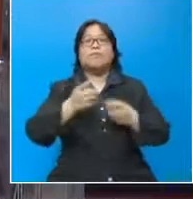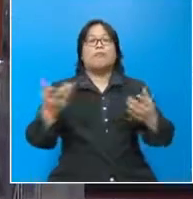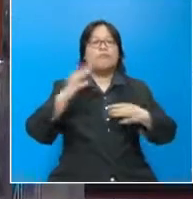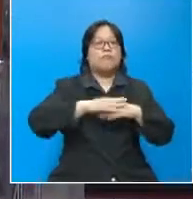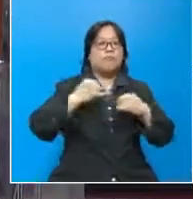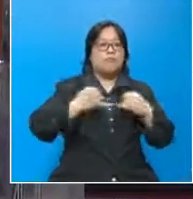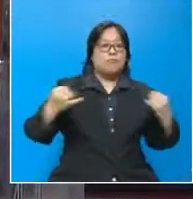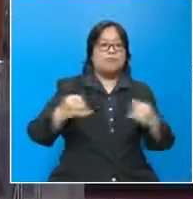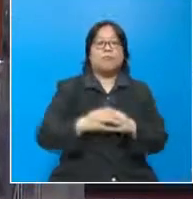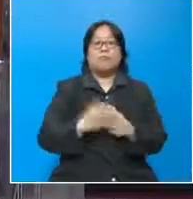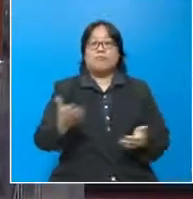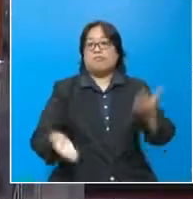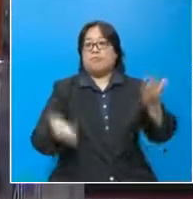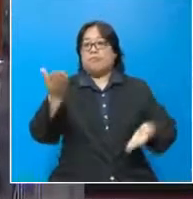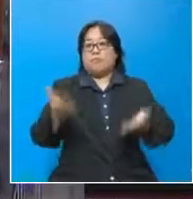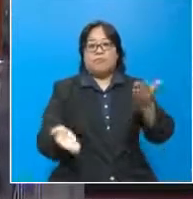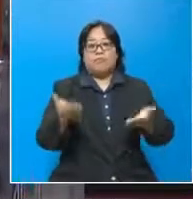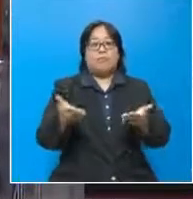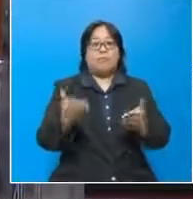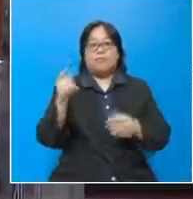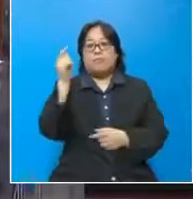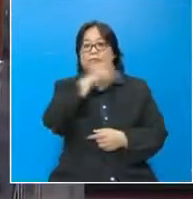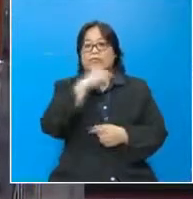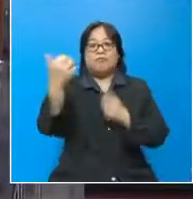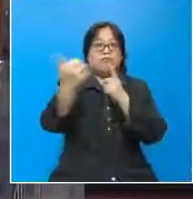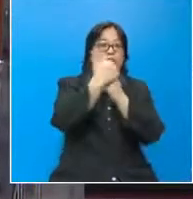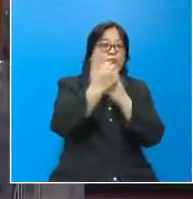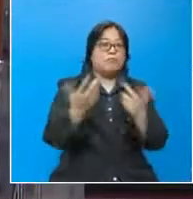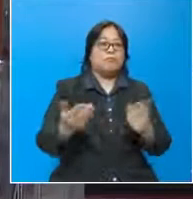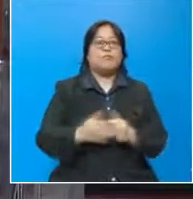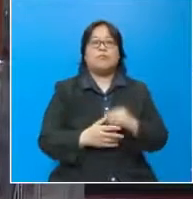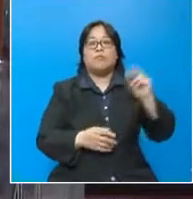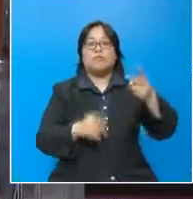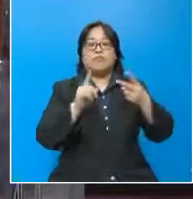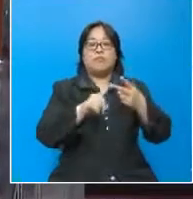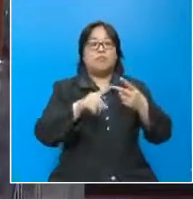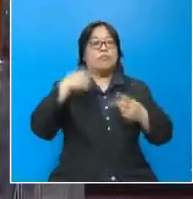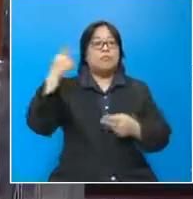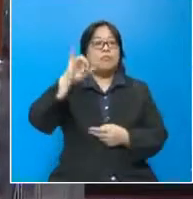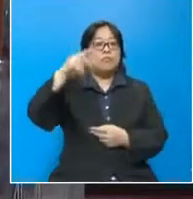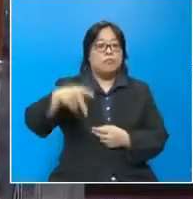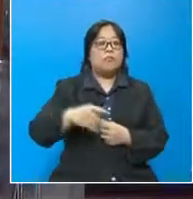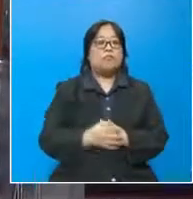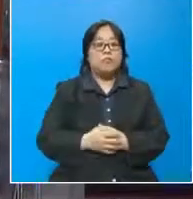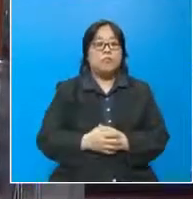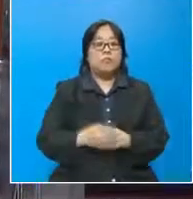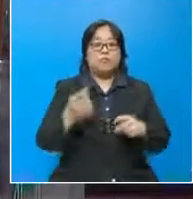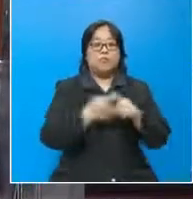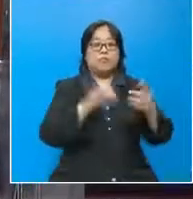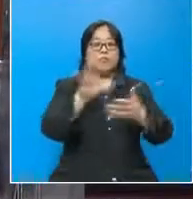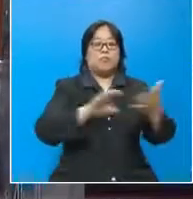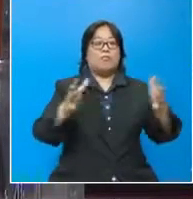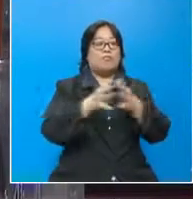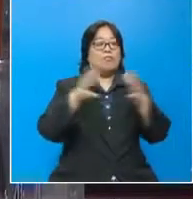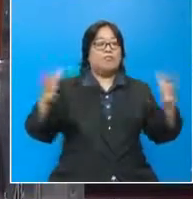kalian kemungkinan-kemungkinan untuk ditipu dan sebagainya yang kedua Tuhan yang diketuai Allah dari kerangka yang lebih